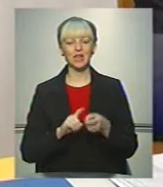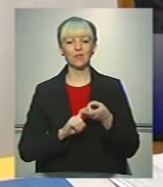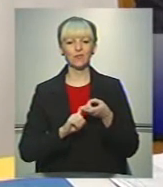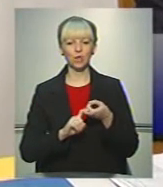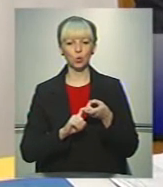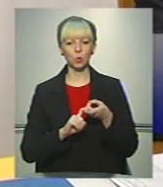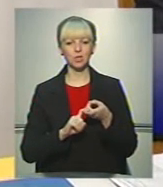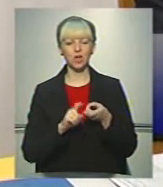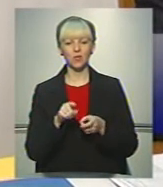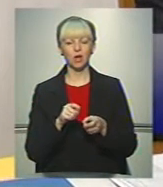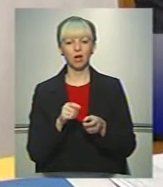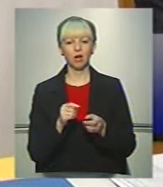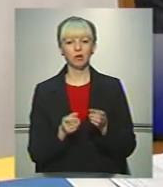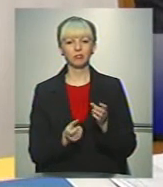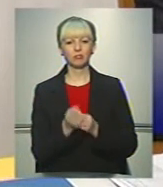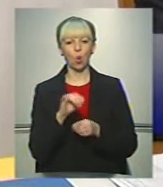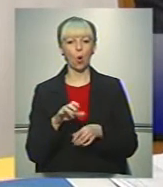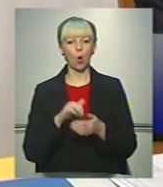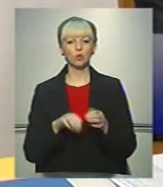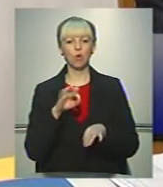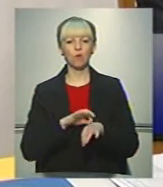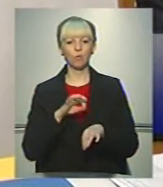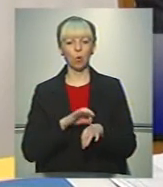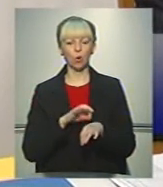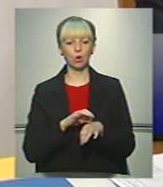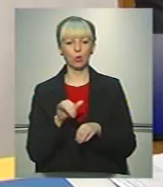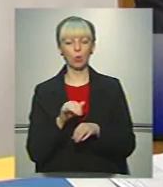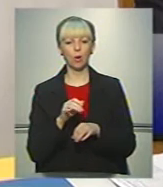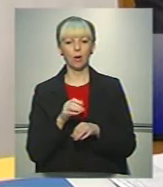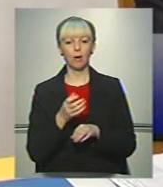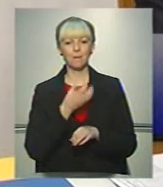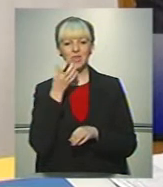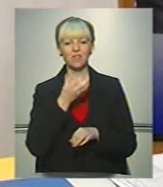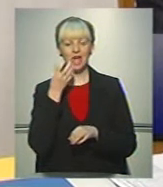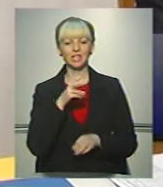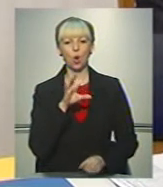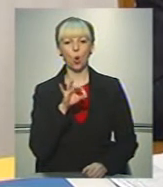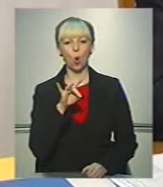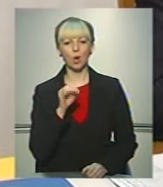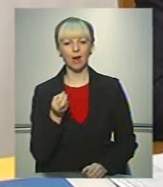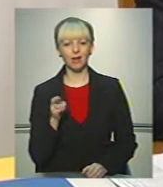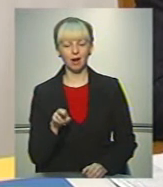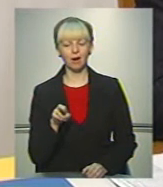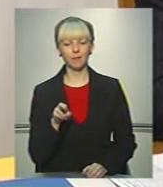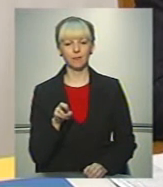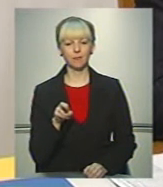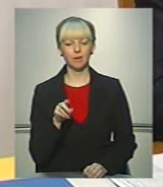він виділений від хворих в Південній Кореї.